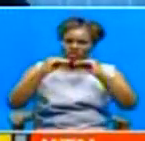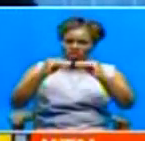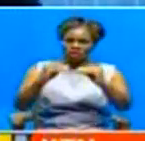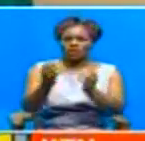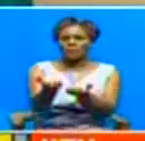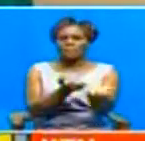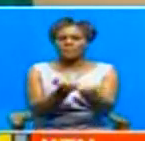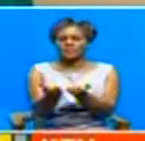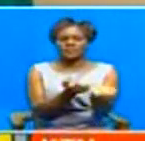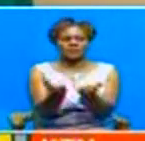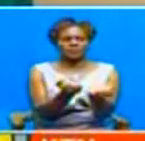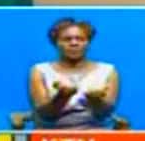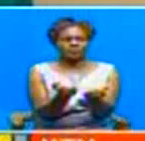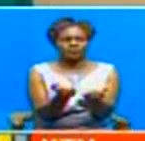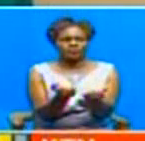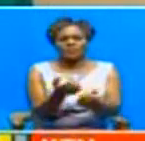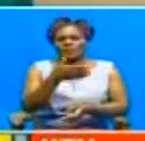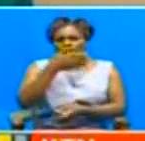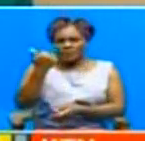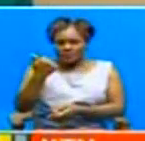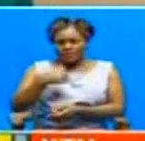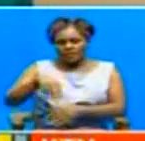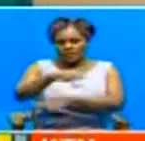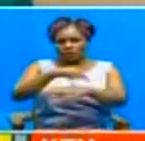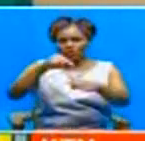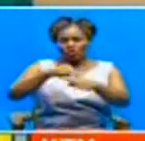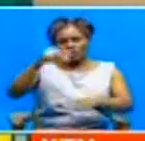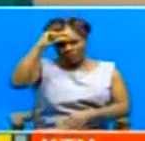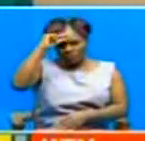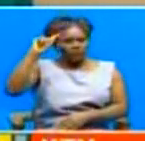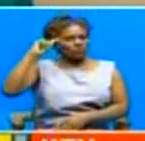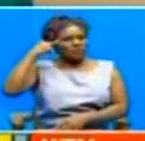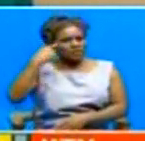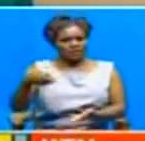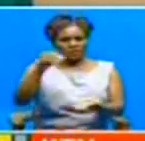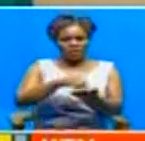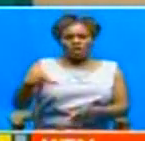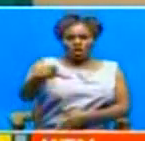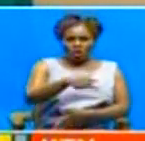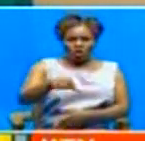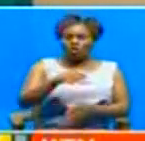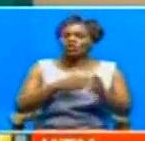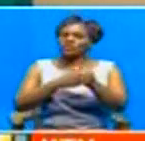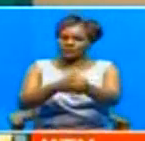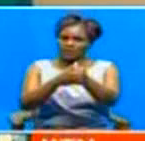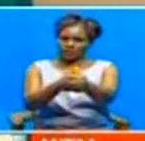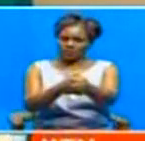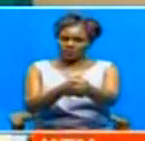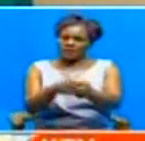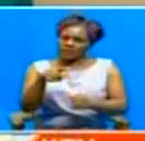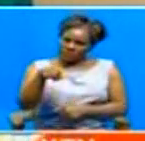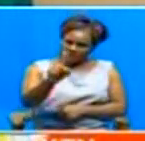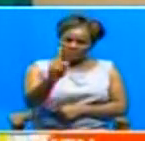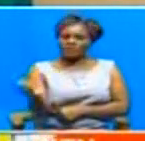la biashara. It is better for the national government to develop education so that the local leadership will